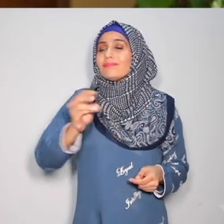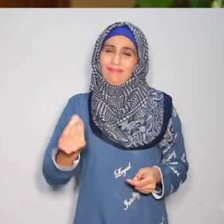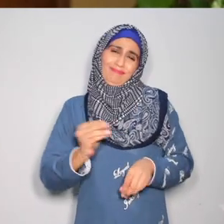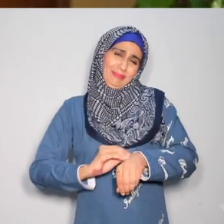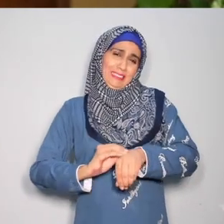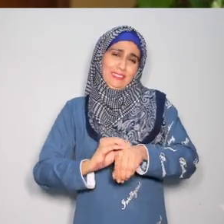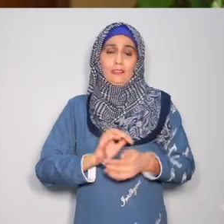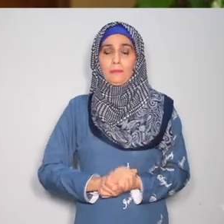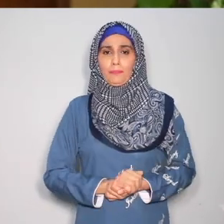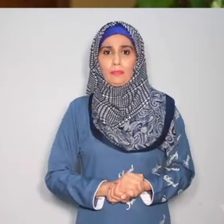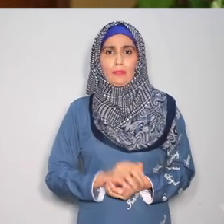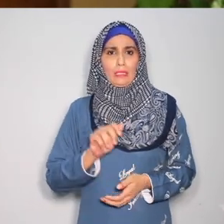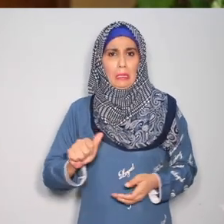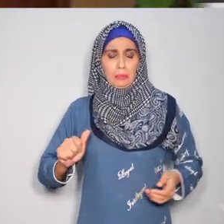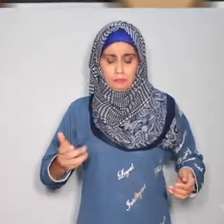में तकसीम कर दो प्लीज।